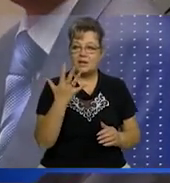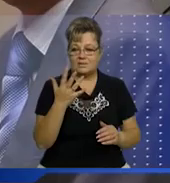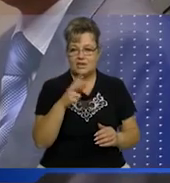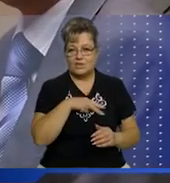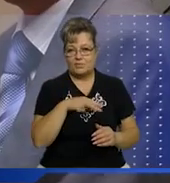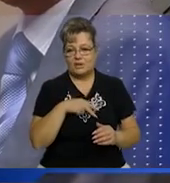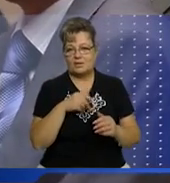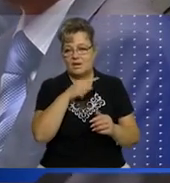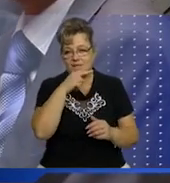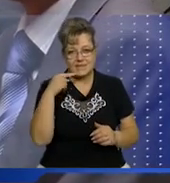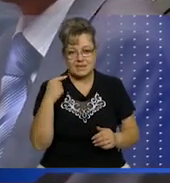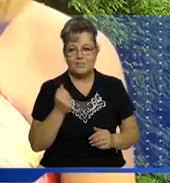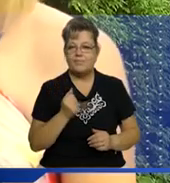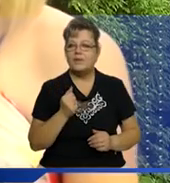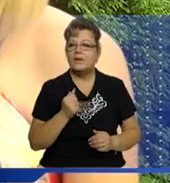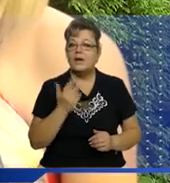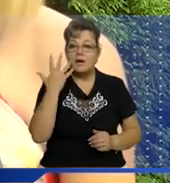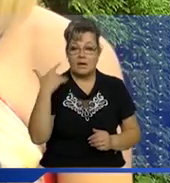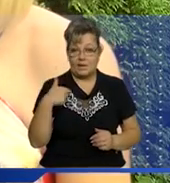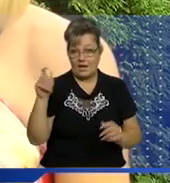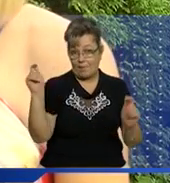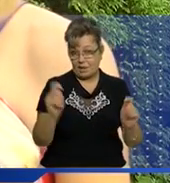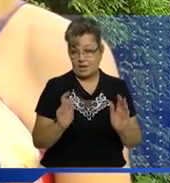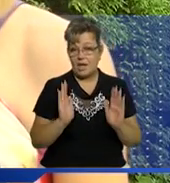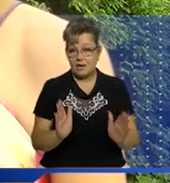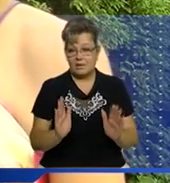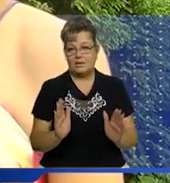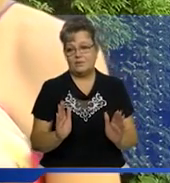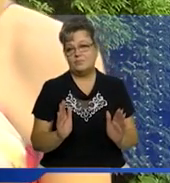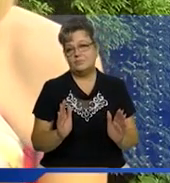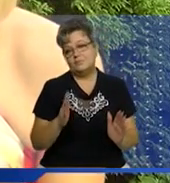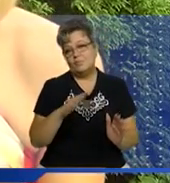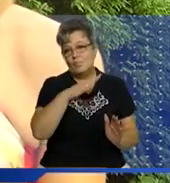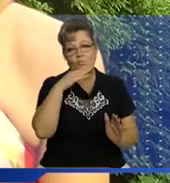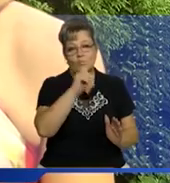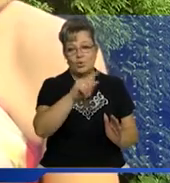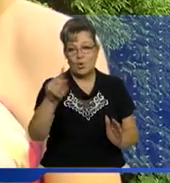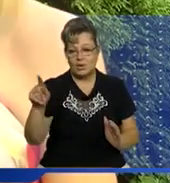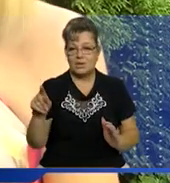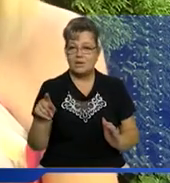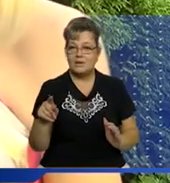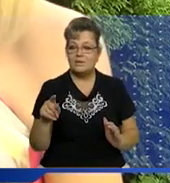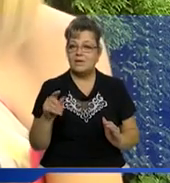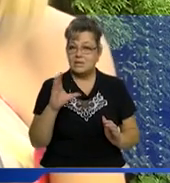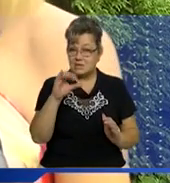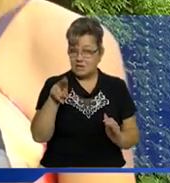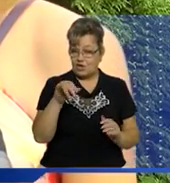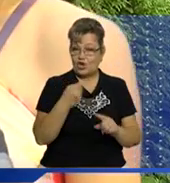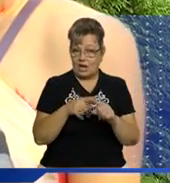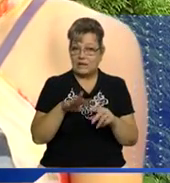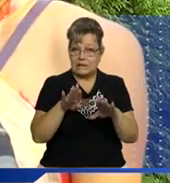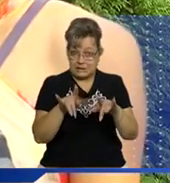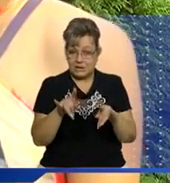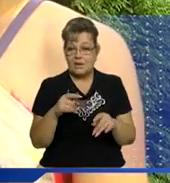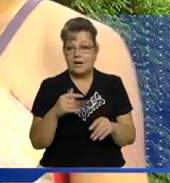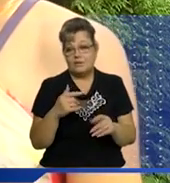триумфатор чемпионатов России. Ну, когда я только приехала, как бы многие... Седа, это ты? Вот так. Но,